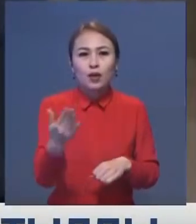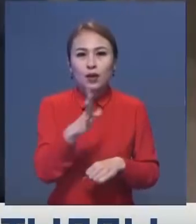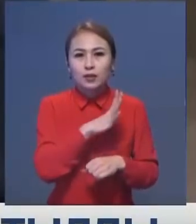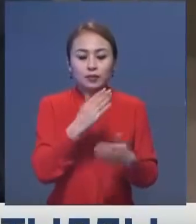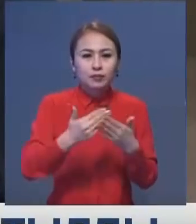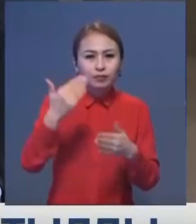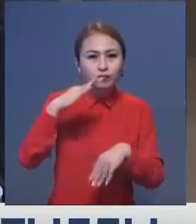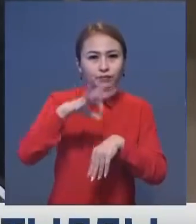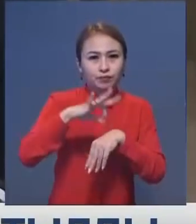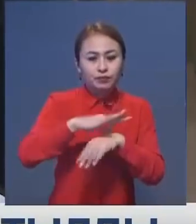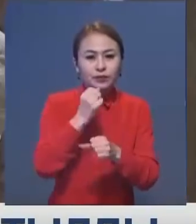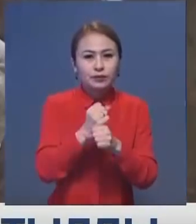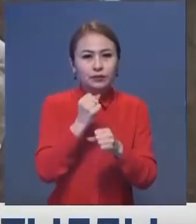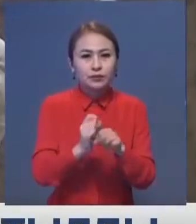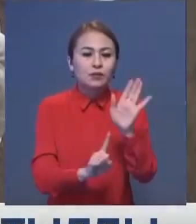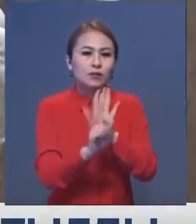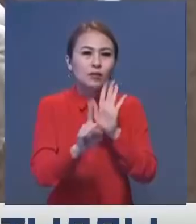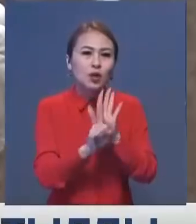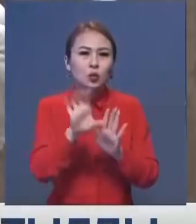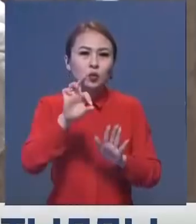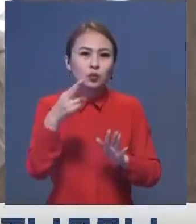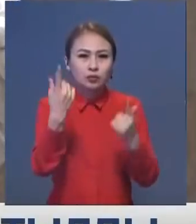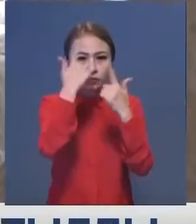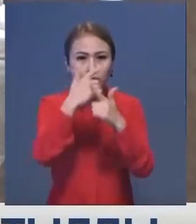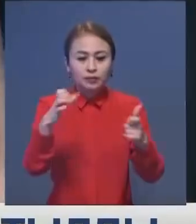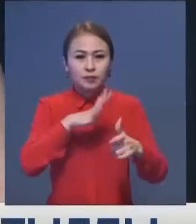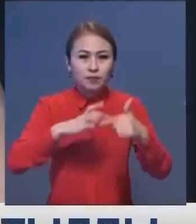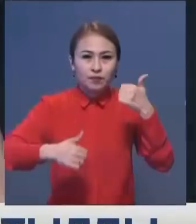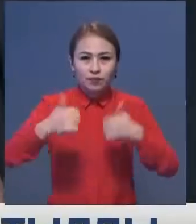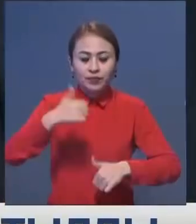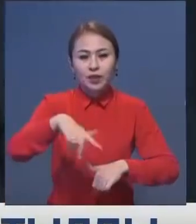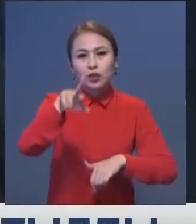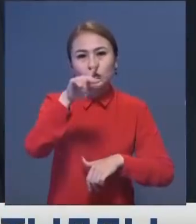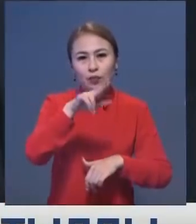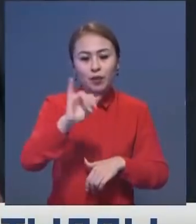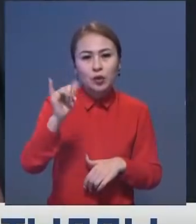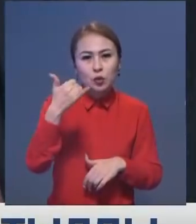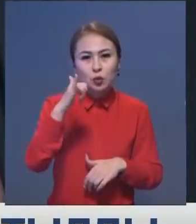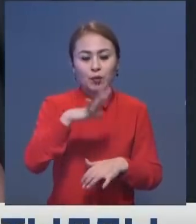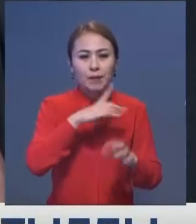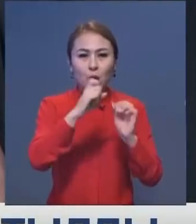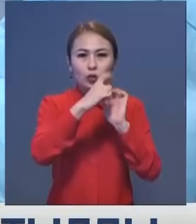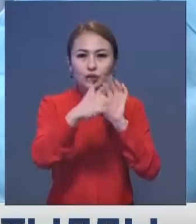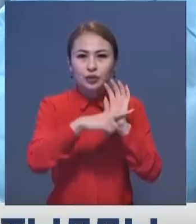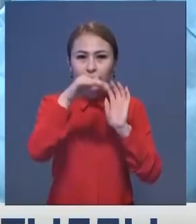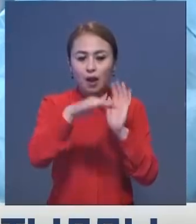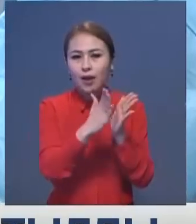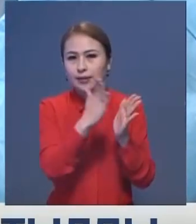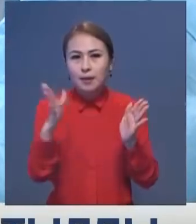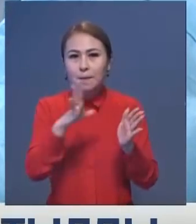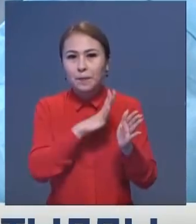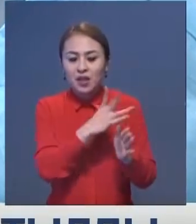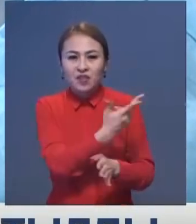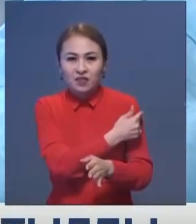еткен аурудан құтылуға жасалған қадамдарын әлеуметтік желіге жарыса жариялады. Жұма мен сенбі күндері қалада 17 мыңнан аса тұрғынға вакцина